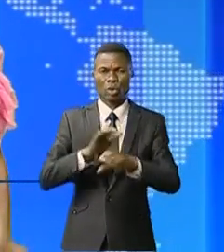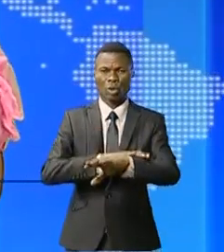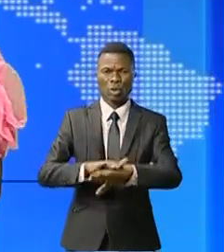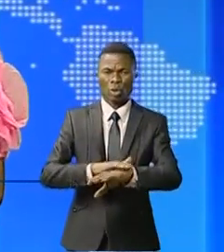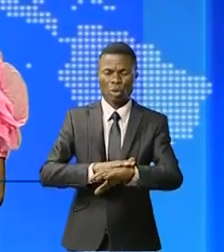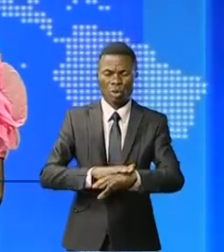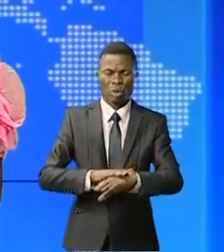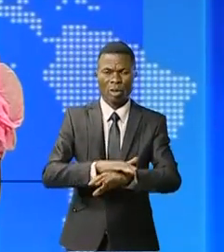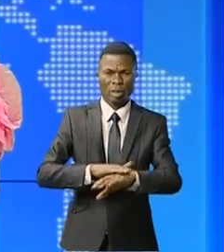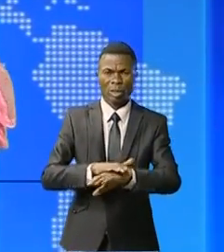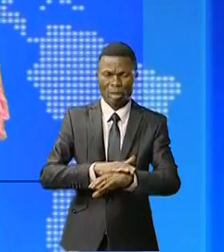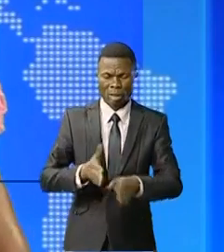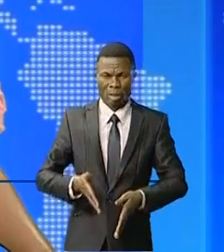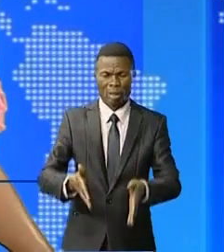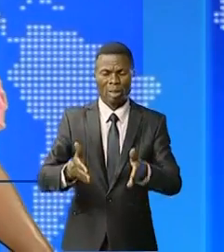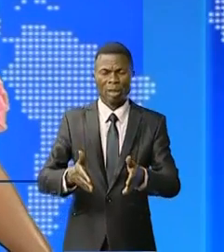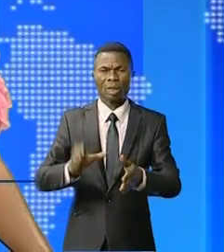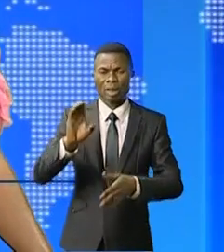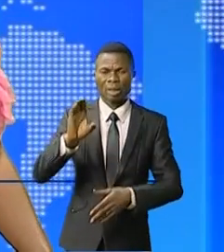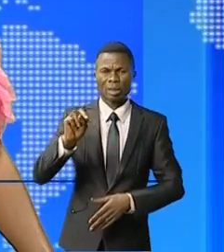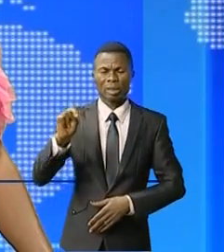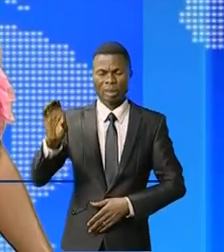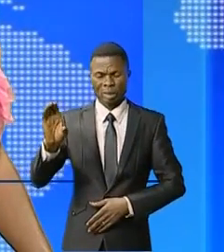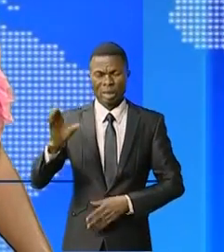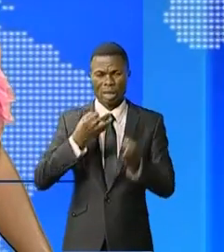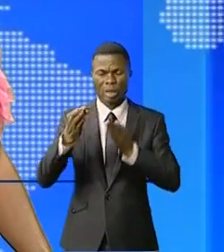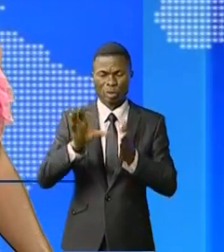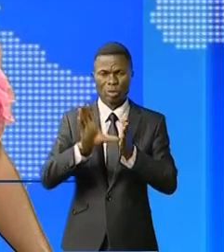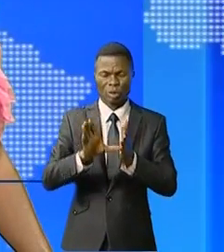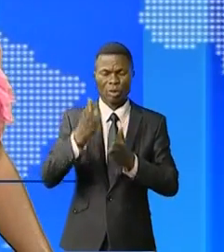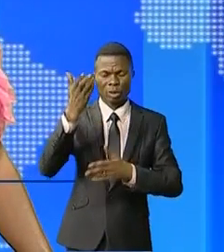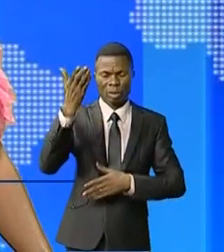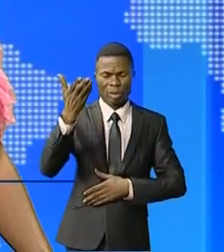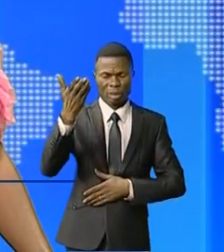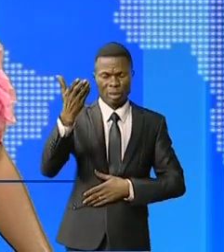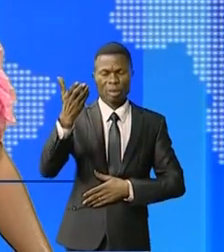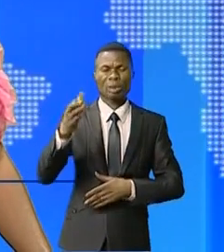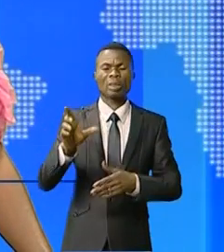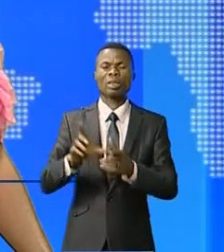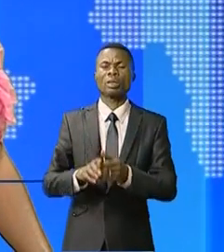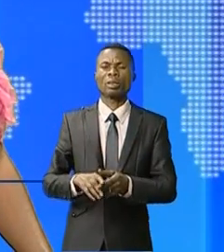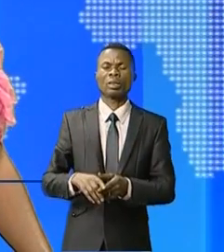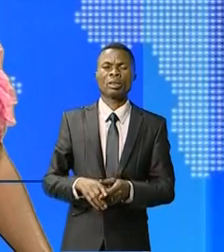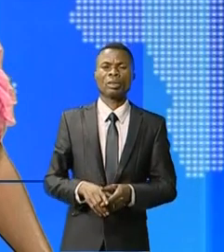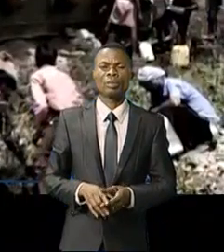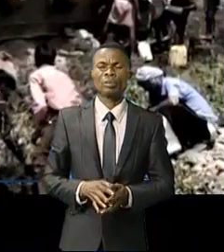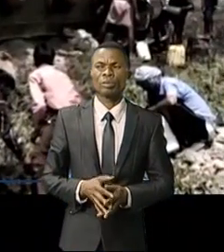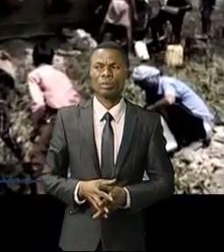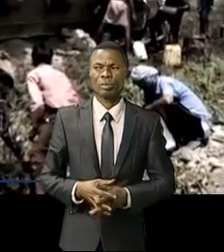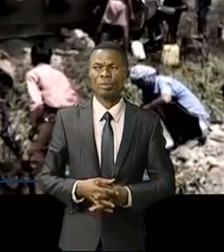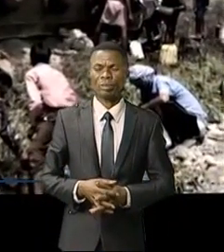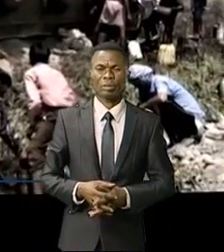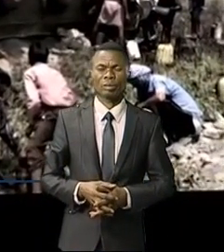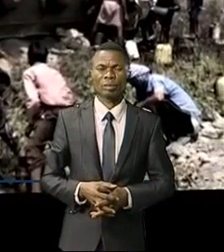du chemin de fer du Congo, CNCC. Les détails dans ces reportages de nos confrères de la RTNC Kolezi.